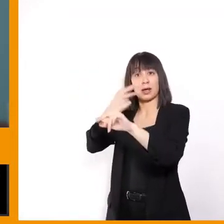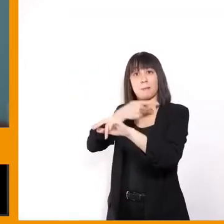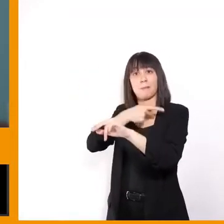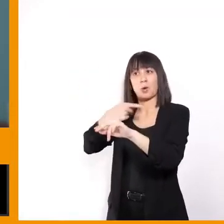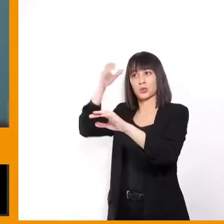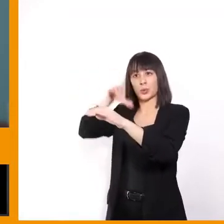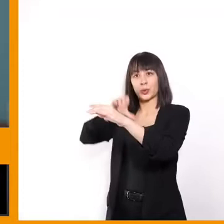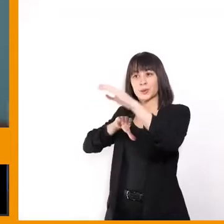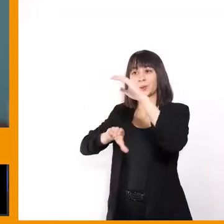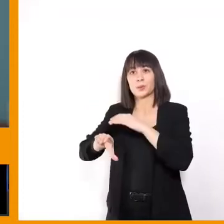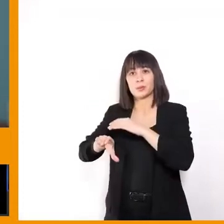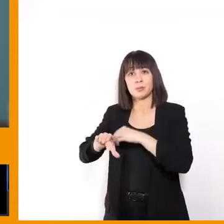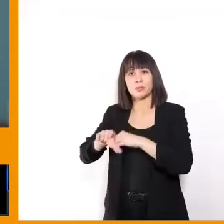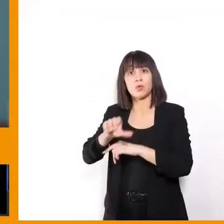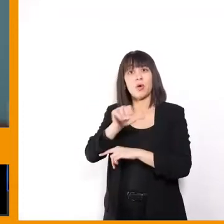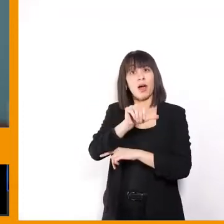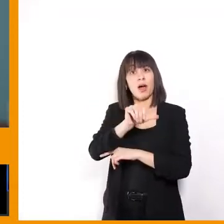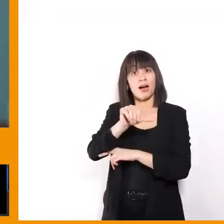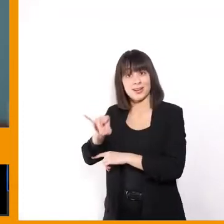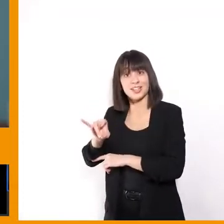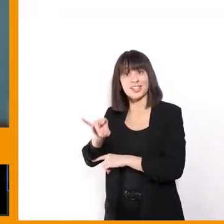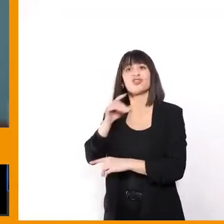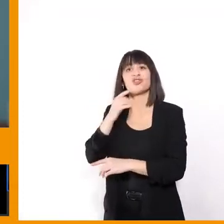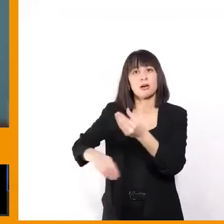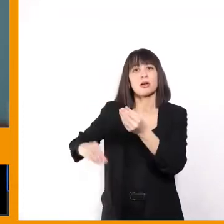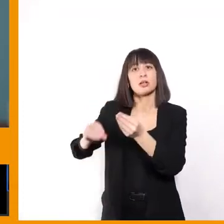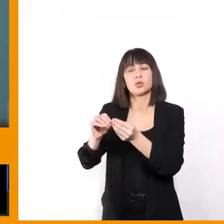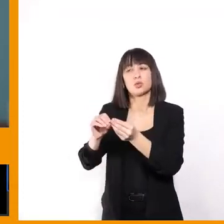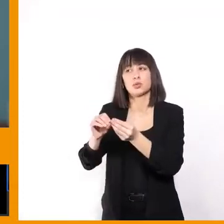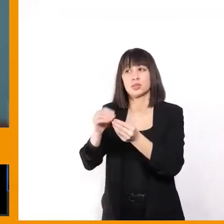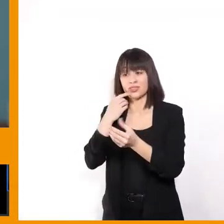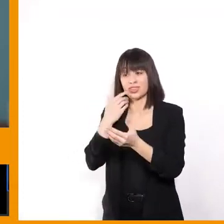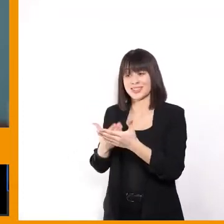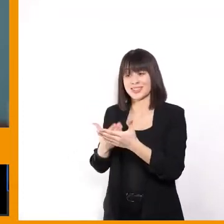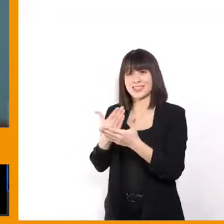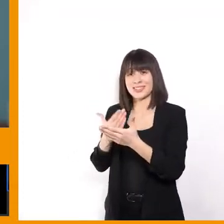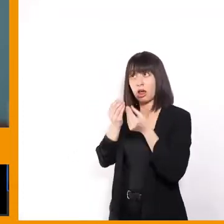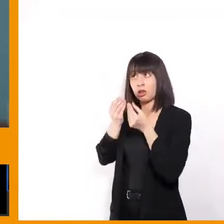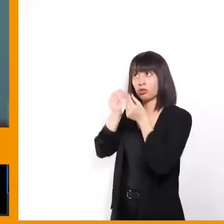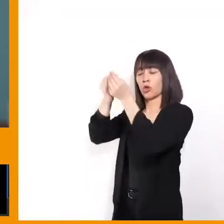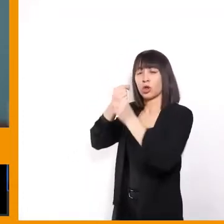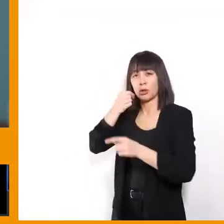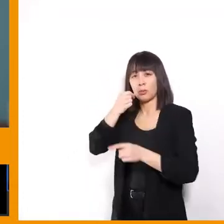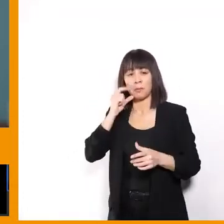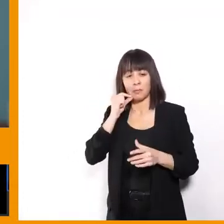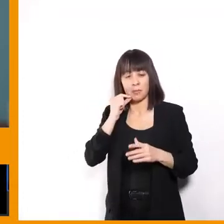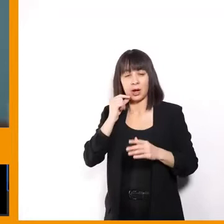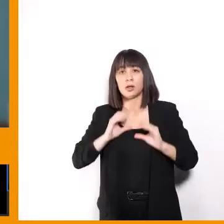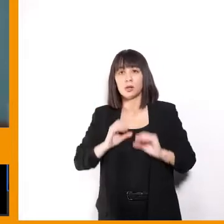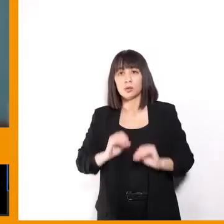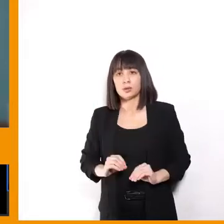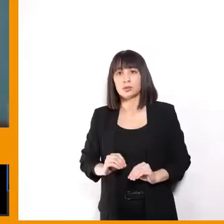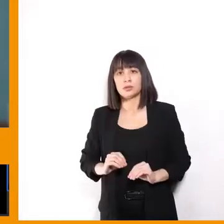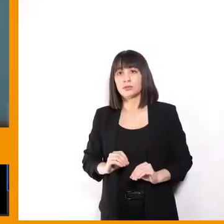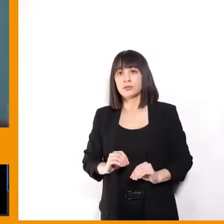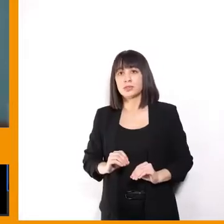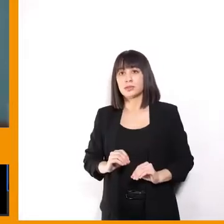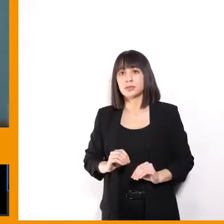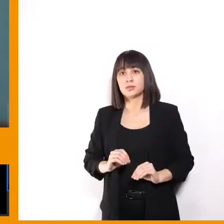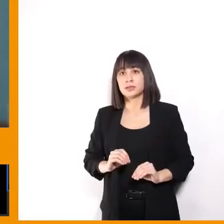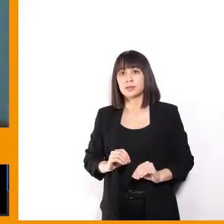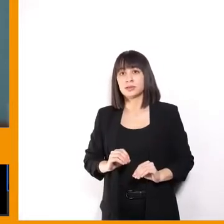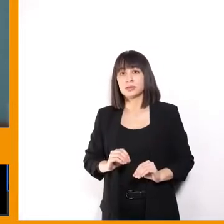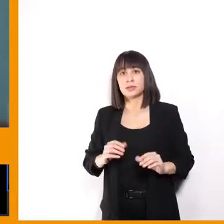de rasséréner les parents et de leur permettre d'envisager la suite, la vie